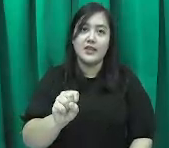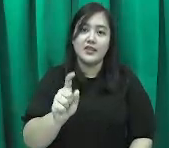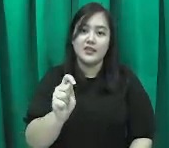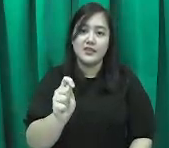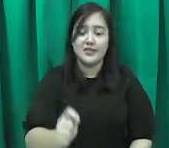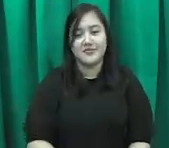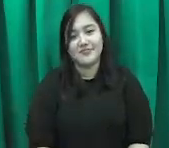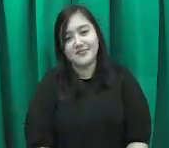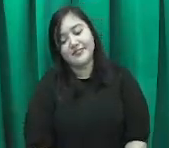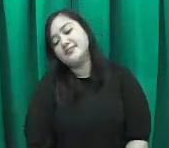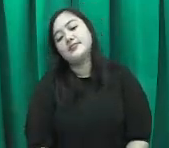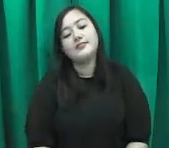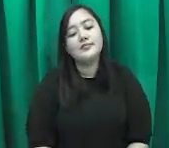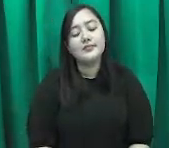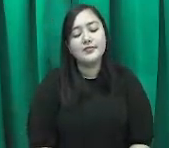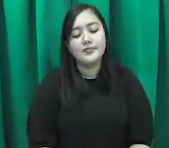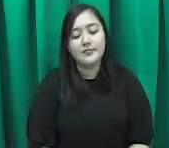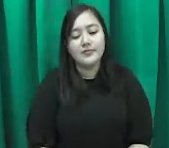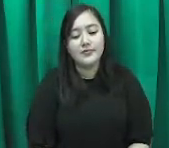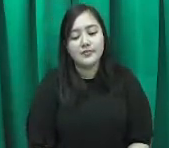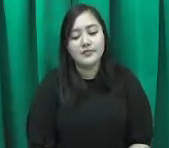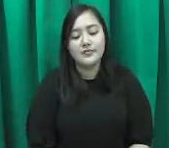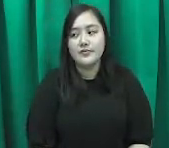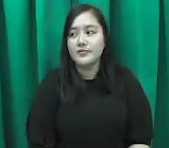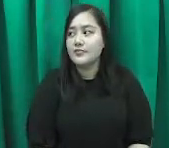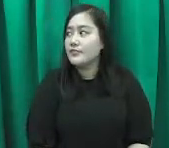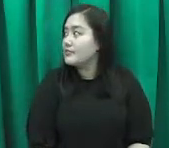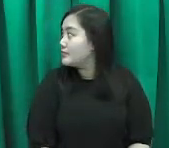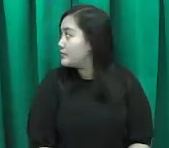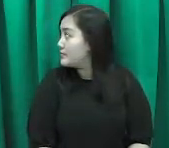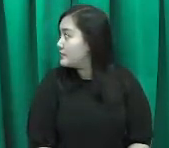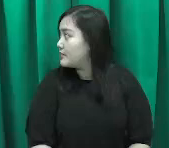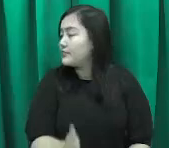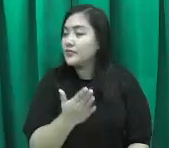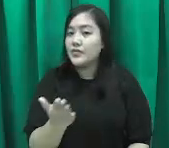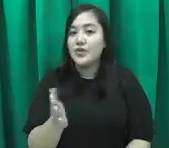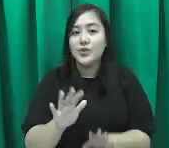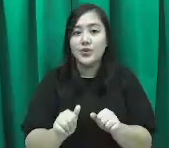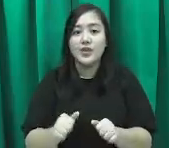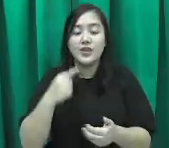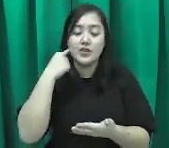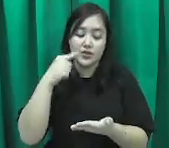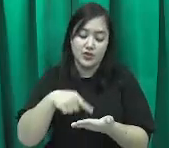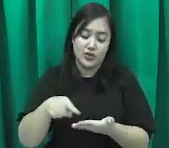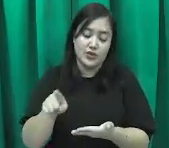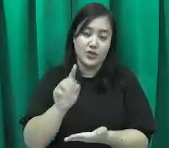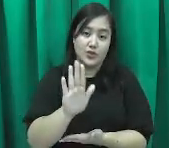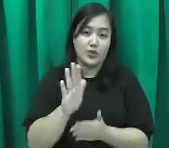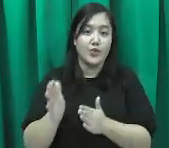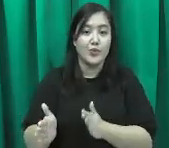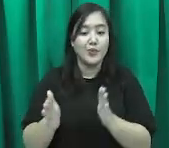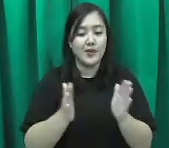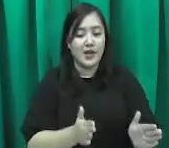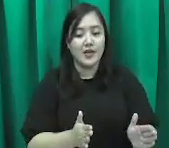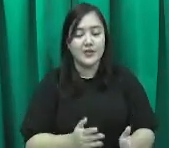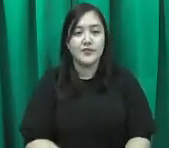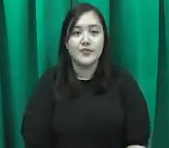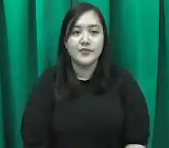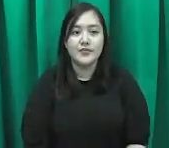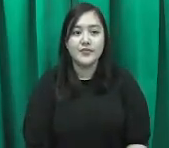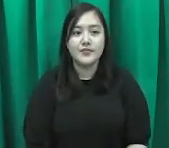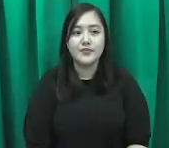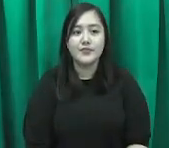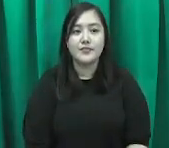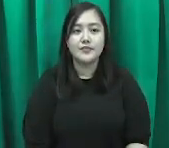problema? Bakit hindi nangyari? At ano ang naging ano niya? Ang mga reasons kung bakit hindi naayos yun. Yes. So, makikita